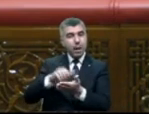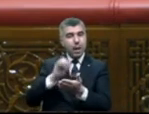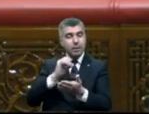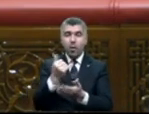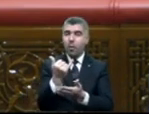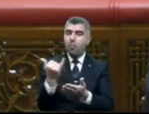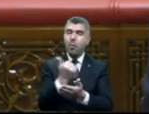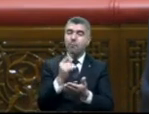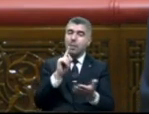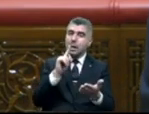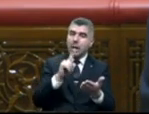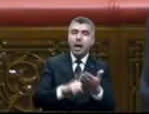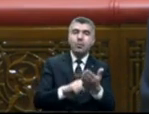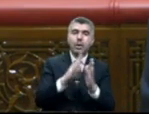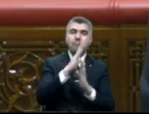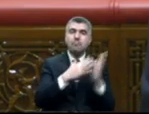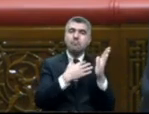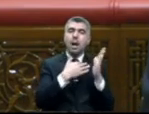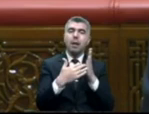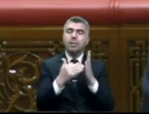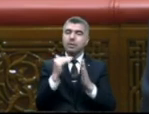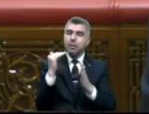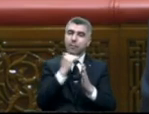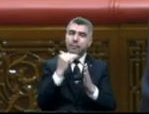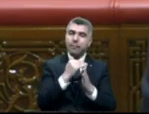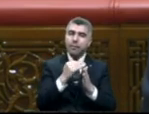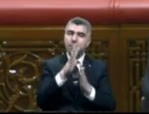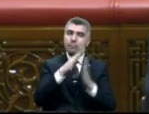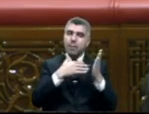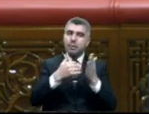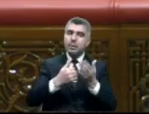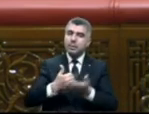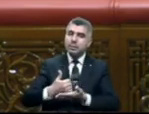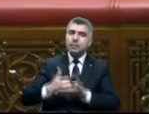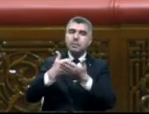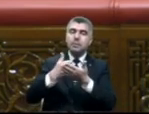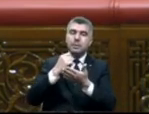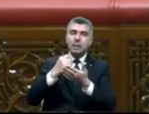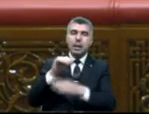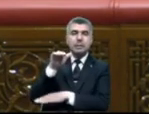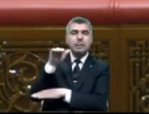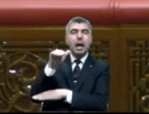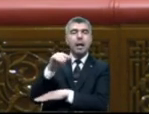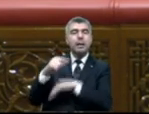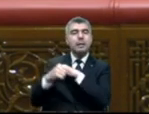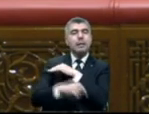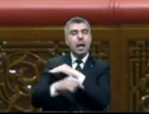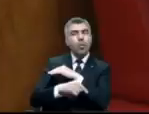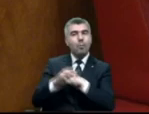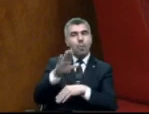الجنوبية، عليها أن تلائم هذا البرنامج الاستعجالي لدعم برامج التنمية الفلاحية وتحسين الإنتاج بالأقاليم الصحراوية المغربية